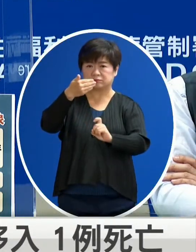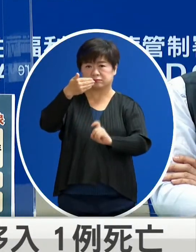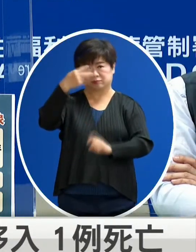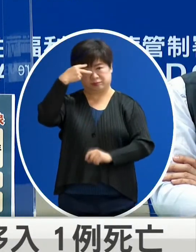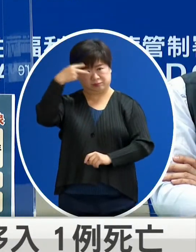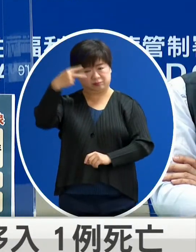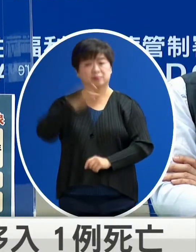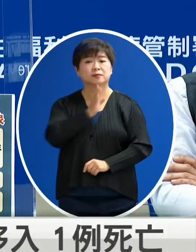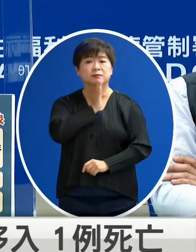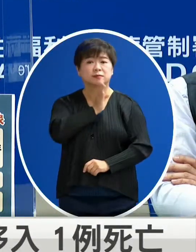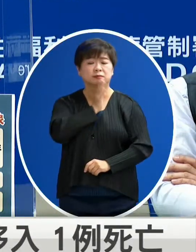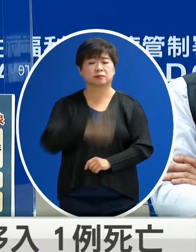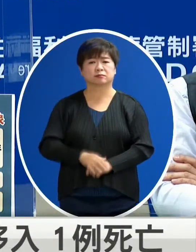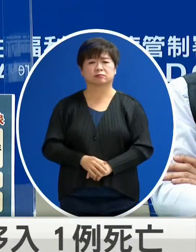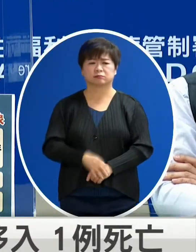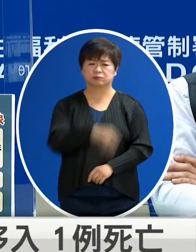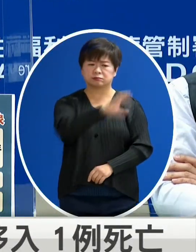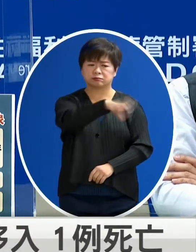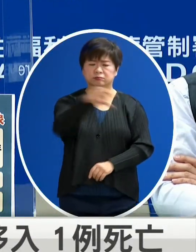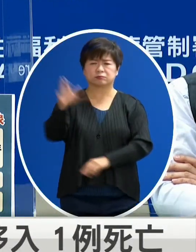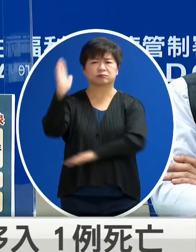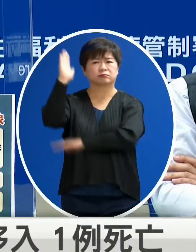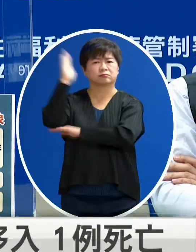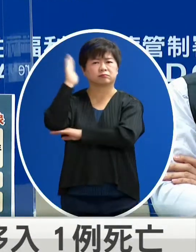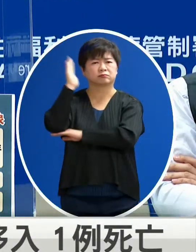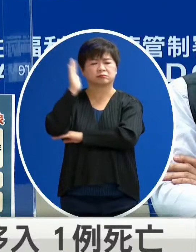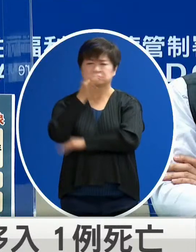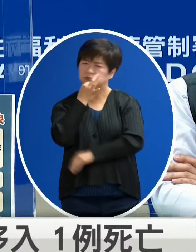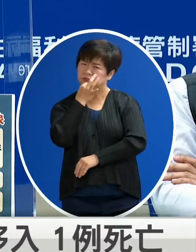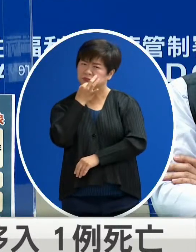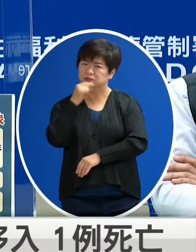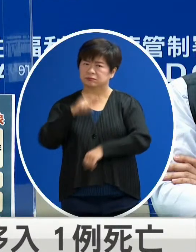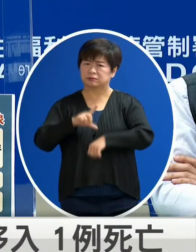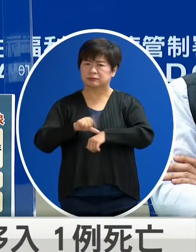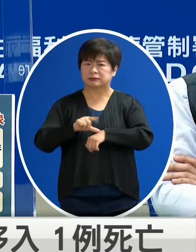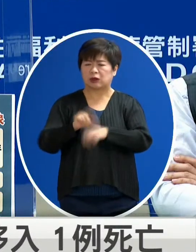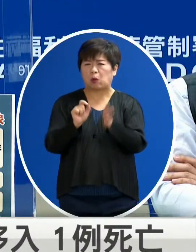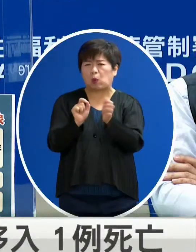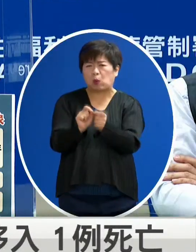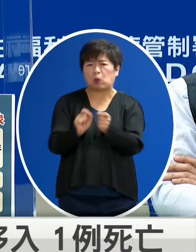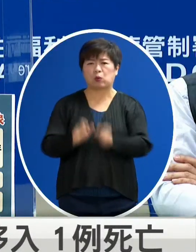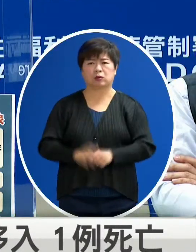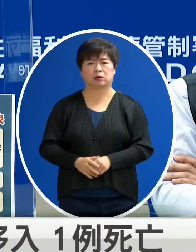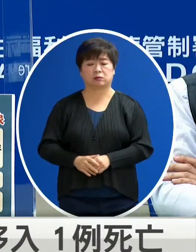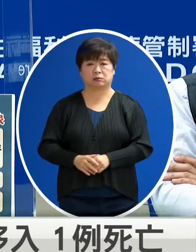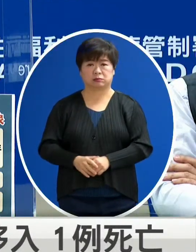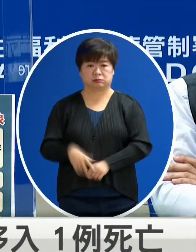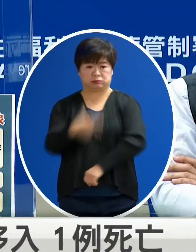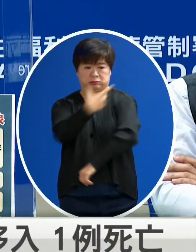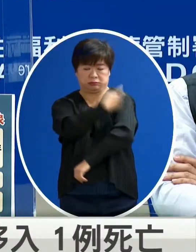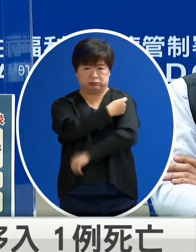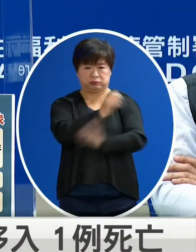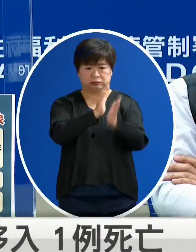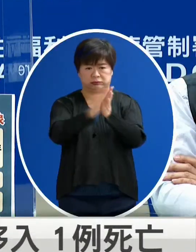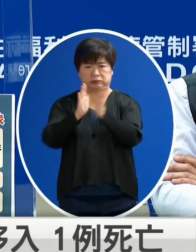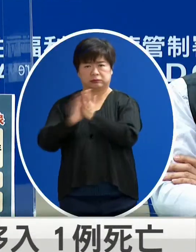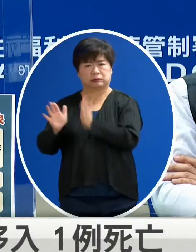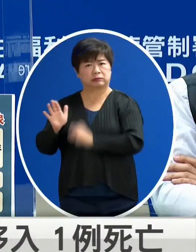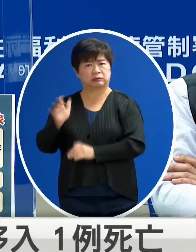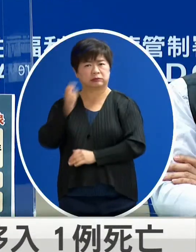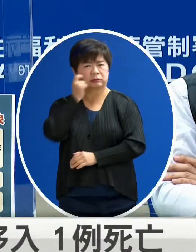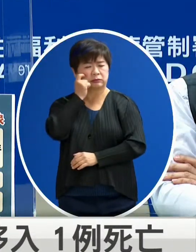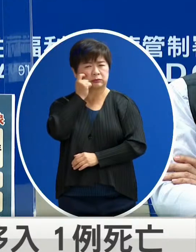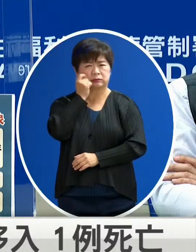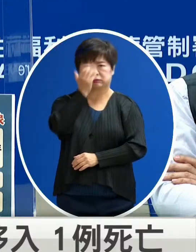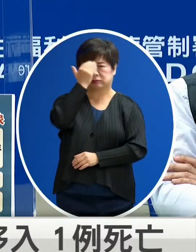9月10号，好，那有些地方政府也担心，就是说这样的时间太短，哈，在施打的时候的安排恐怕不易，